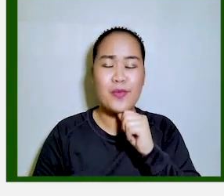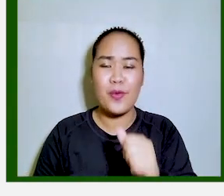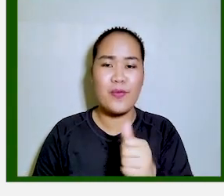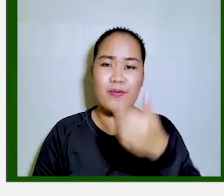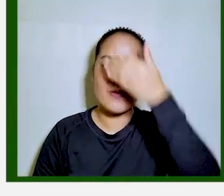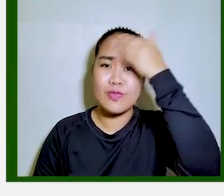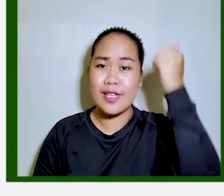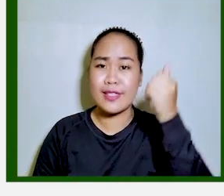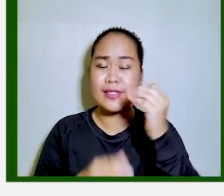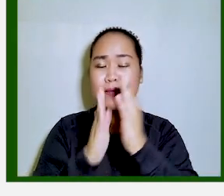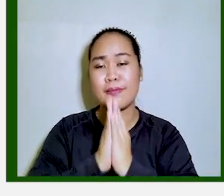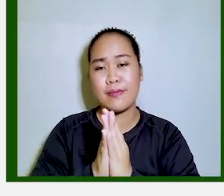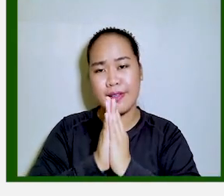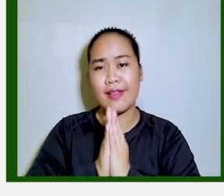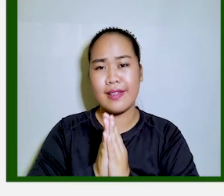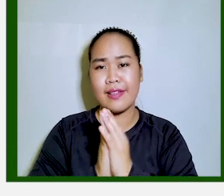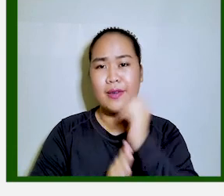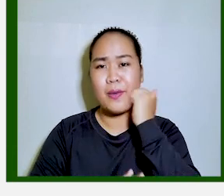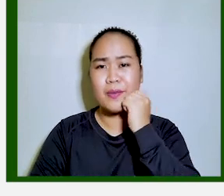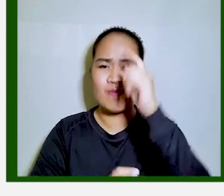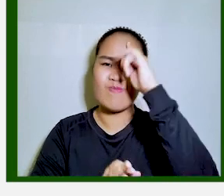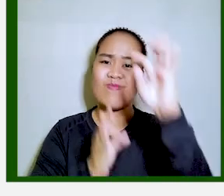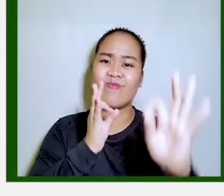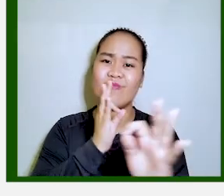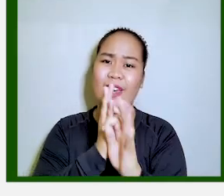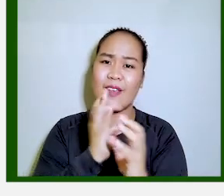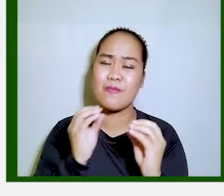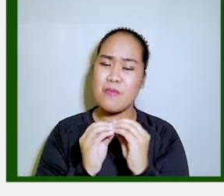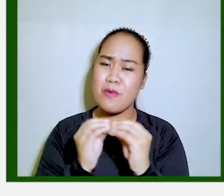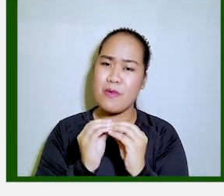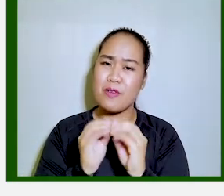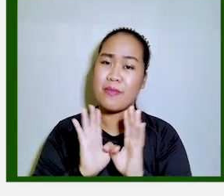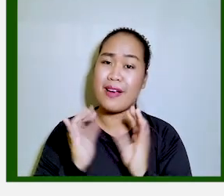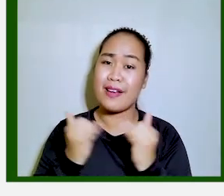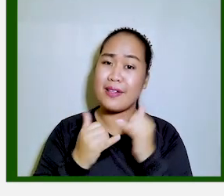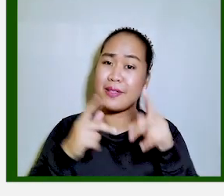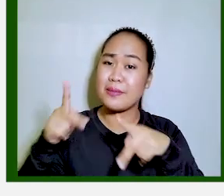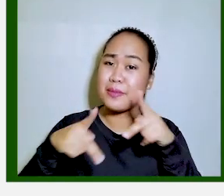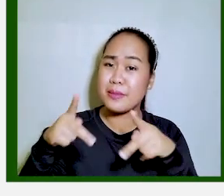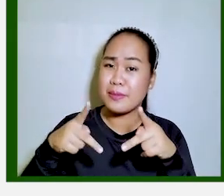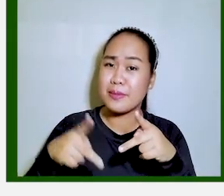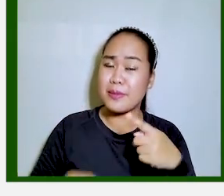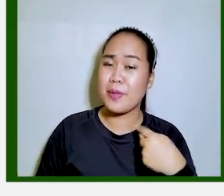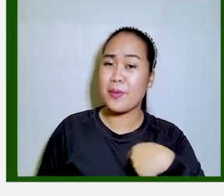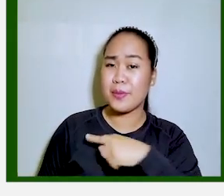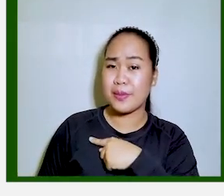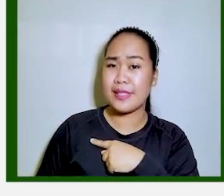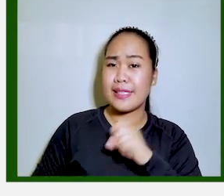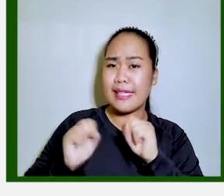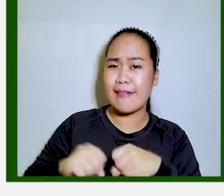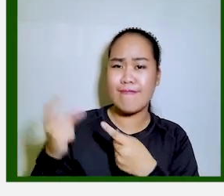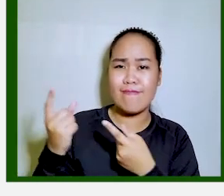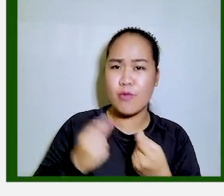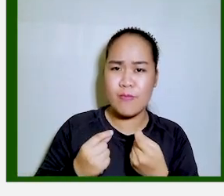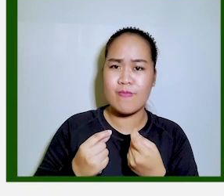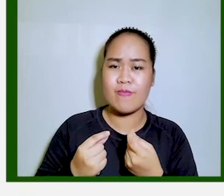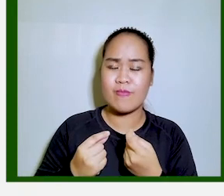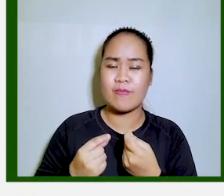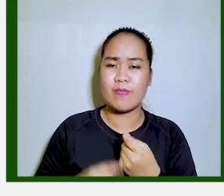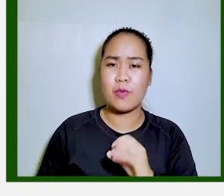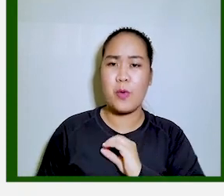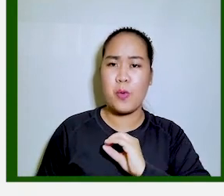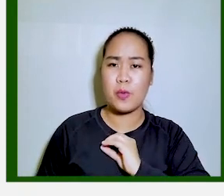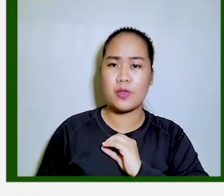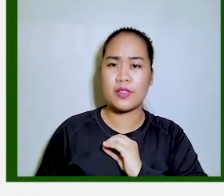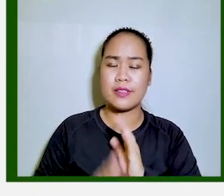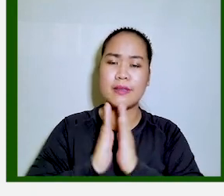No? Mananalig din tayo. No? So sa ating mga kabarangay, syempre, nasa atin din naman ang gawa. So, magdadasal